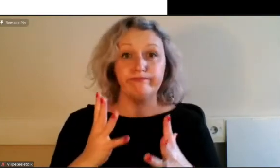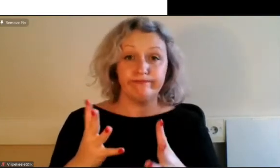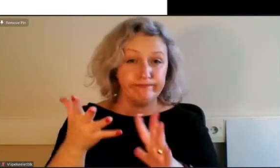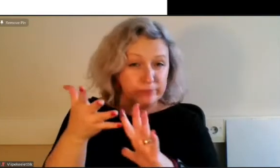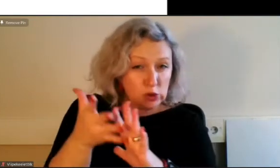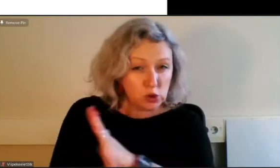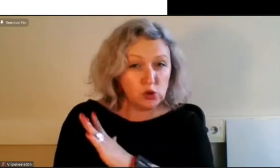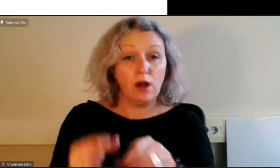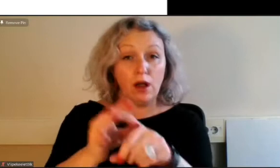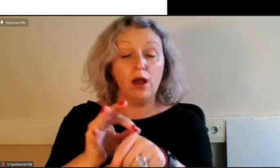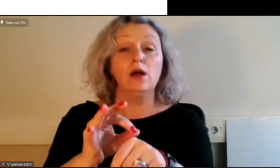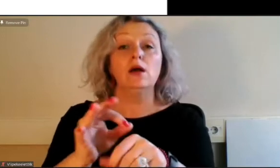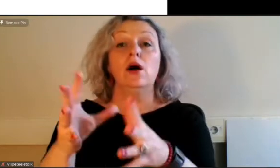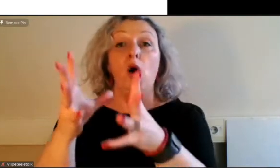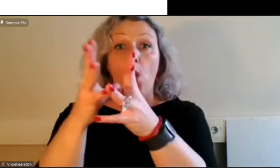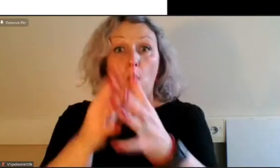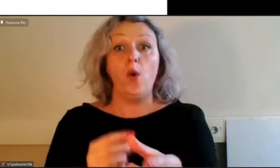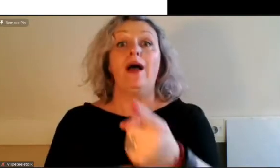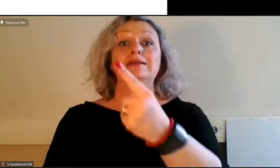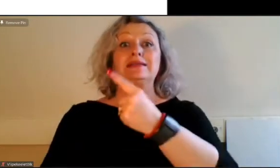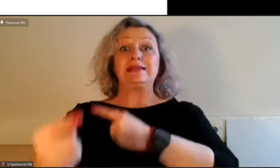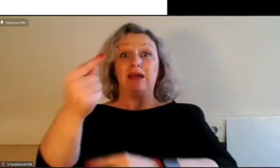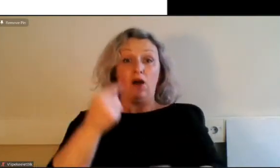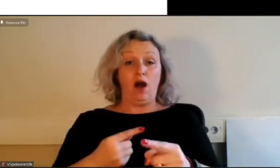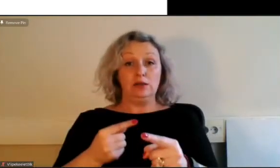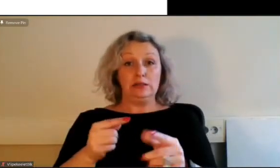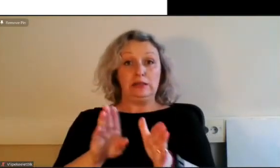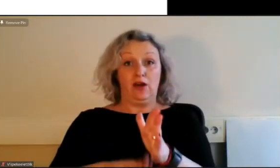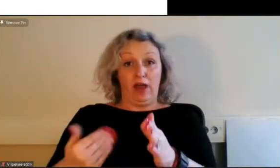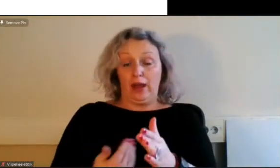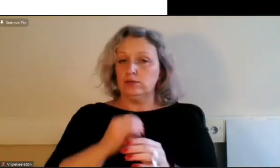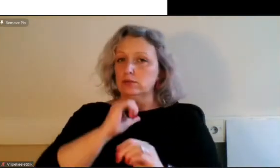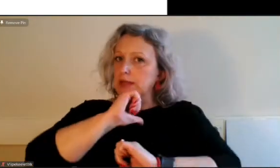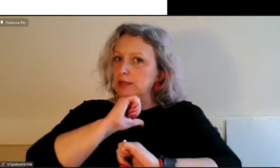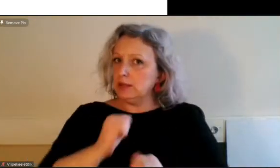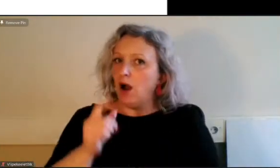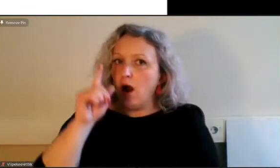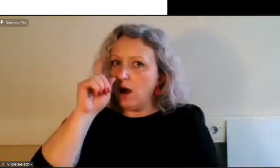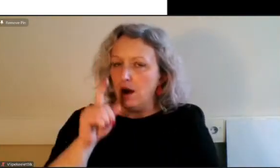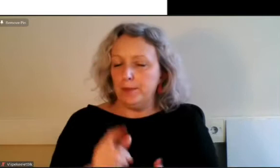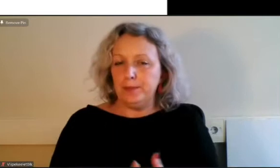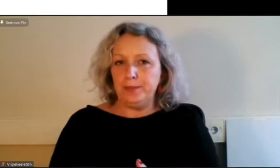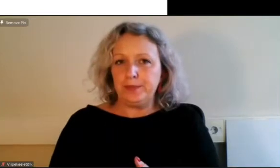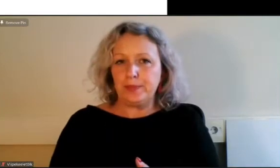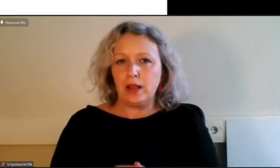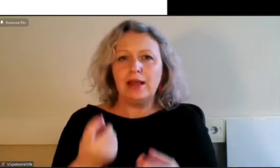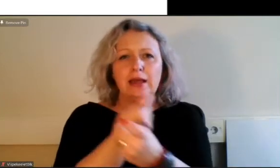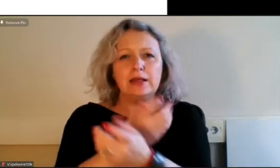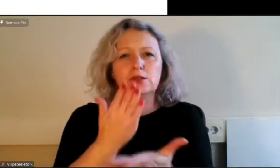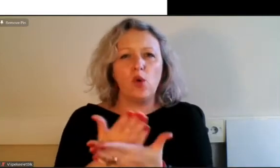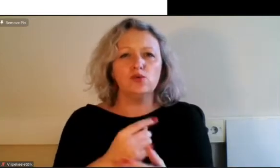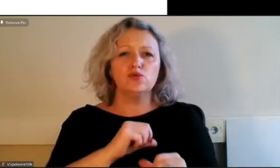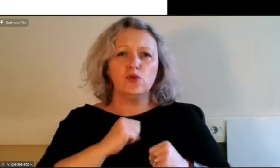jääda mitmeks kuuks. Ja ka need haiged, kes on haiglaravil olnud või intensiivravi vajanud,